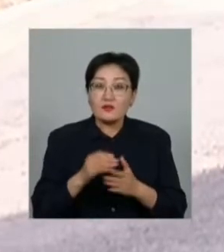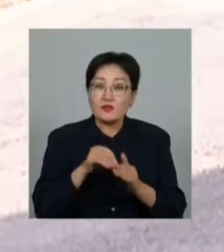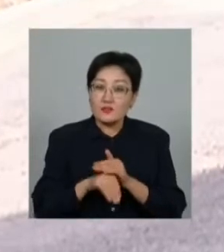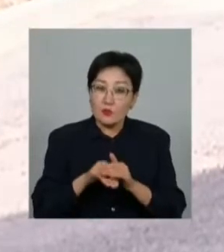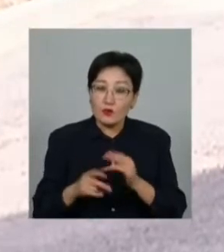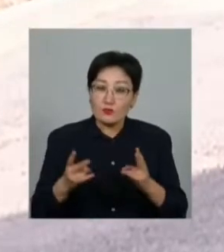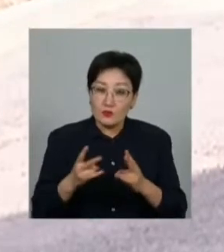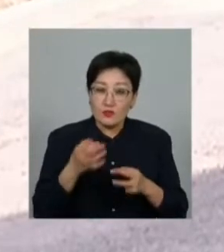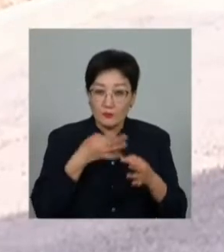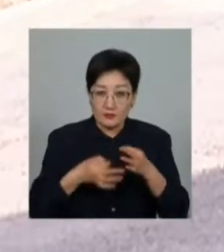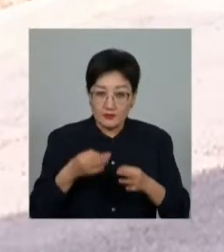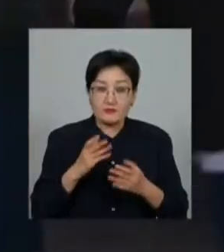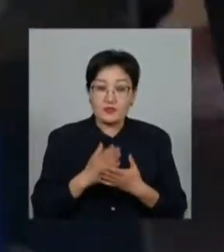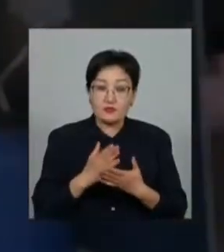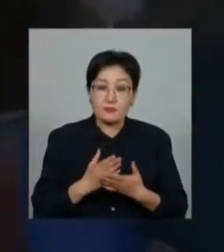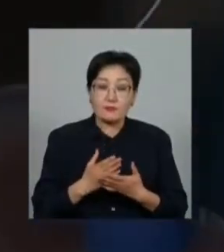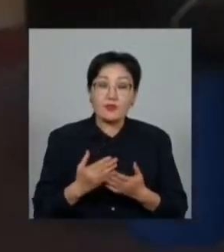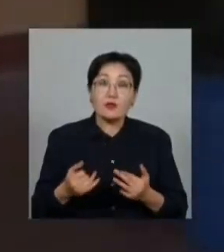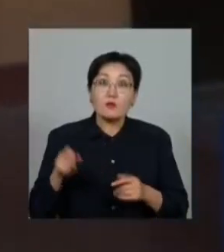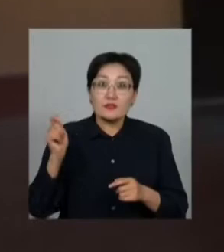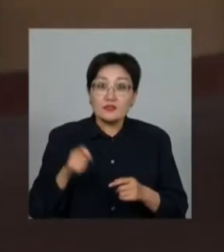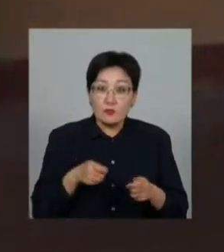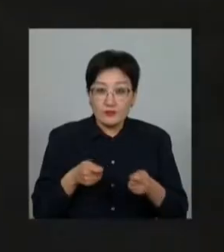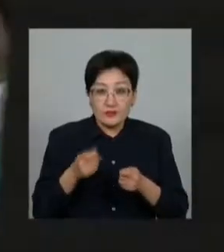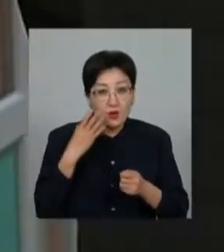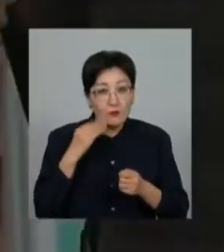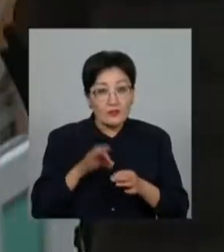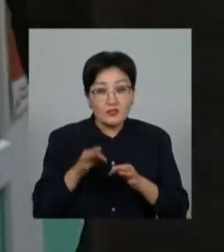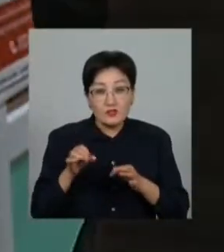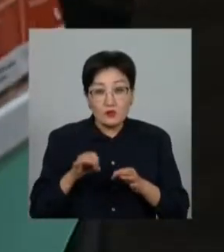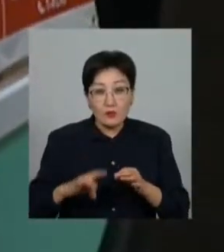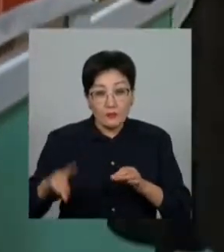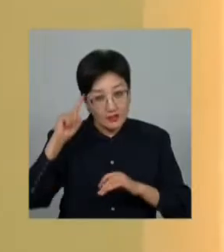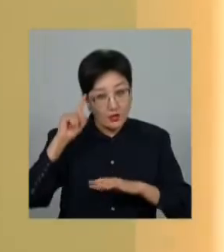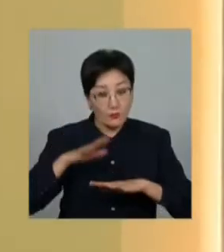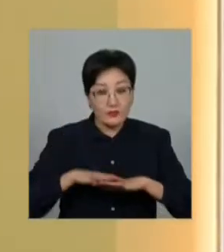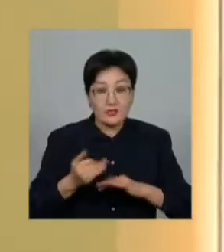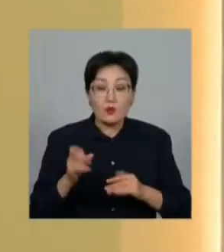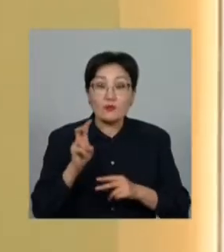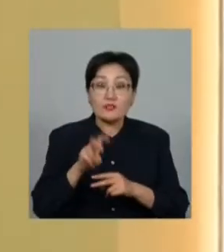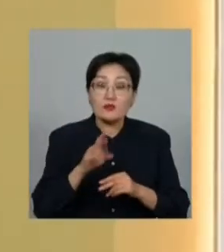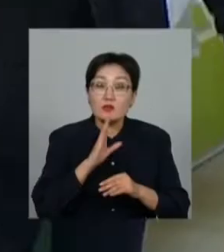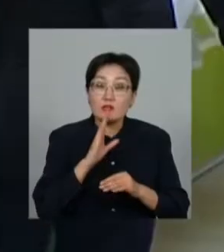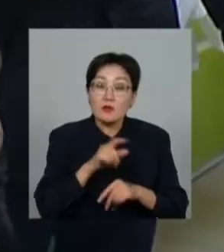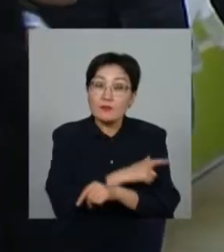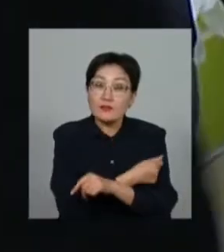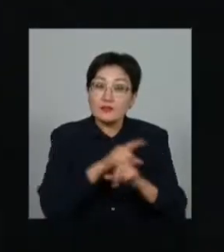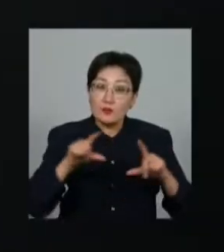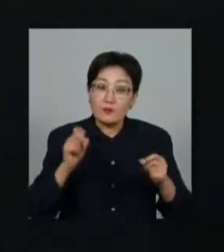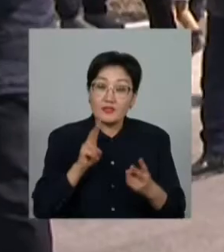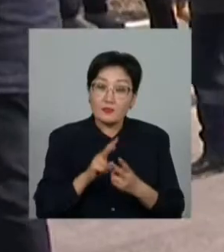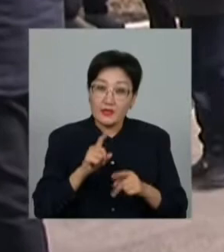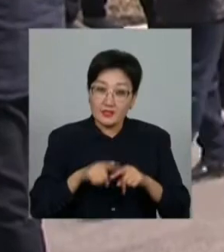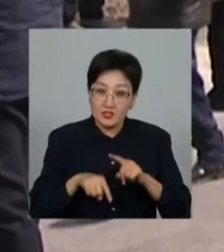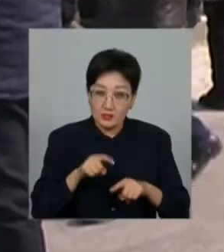необходимых лекарств сюда же сегодня приехали руководство алматинской области и районного акимата они навестили девочек в больнице и встретились с